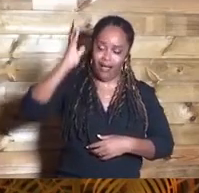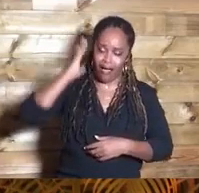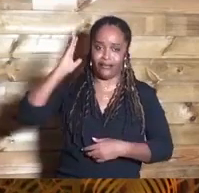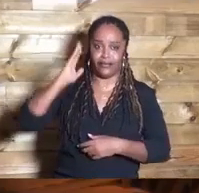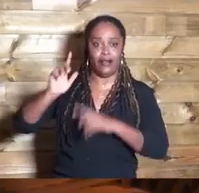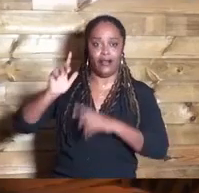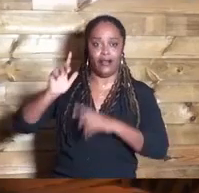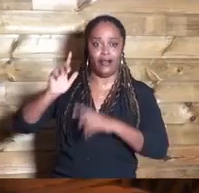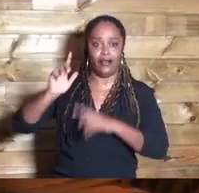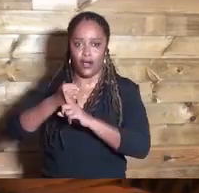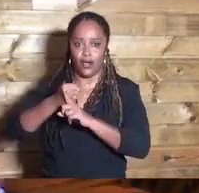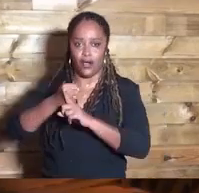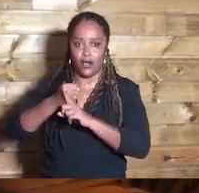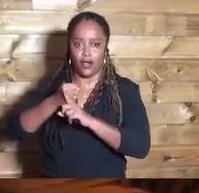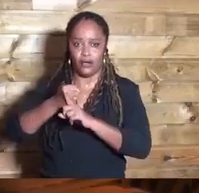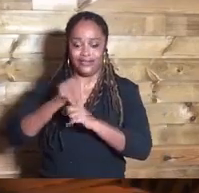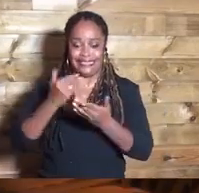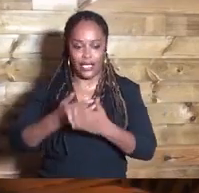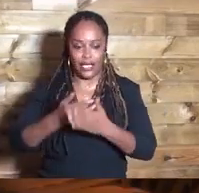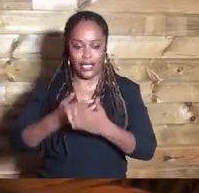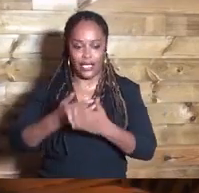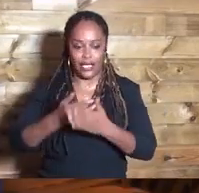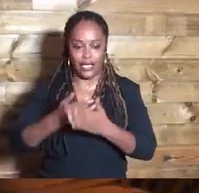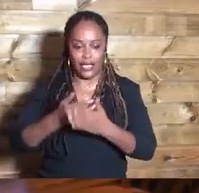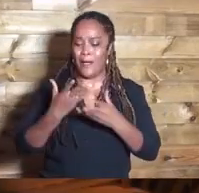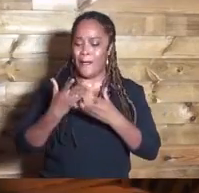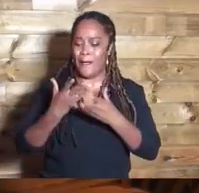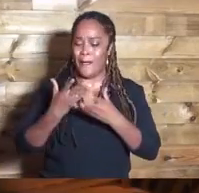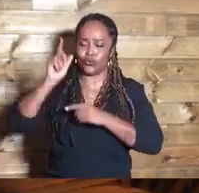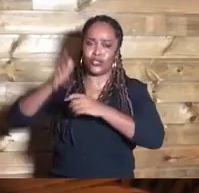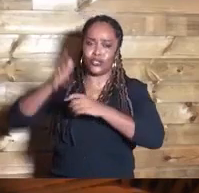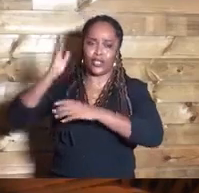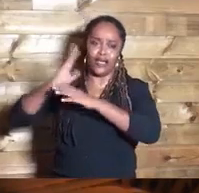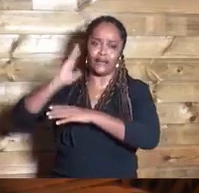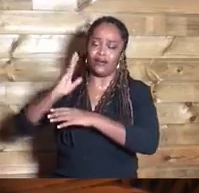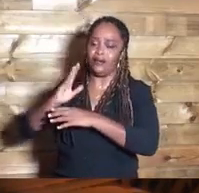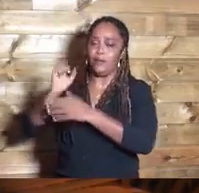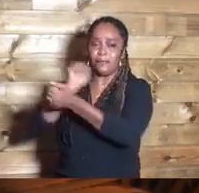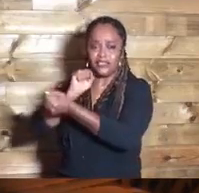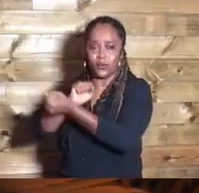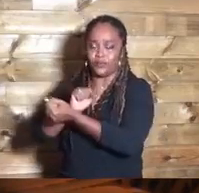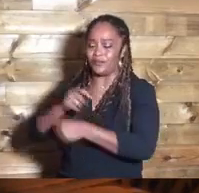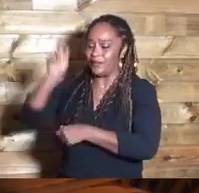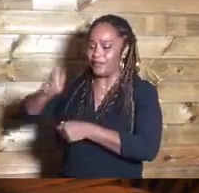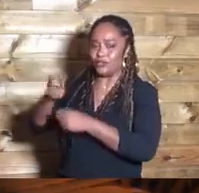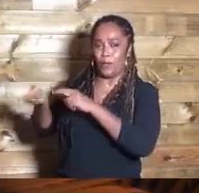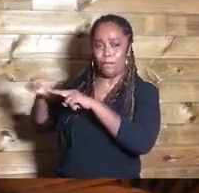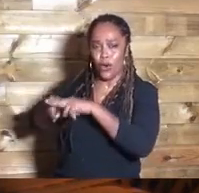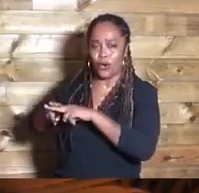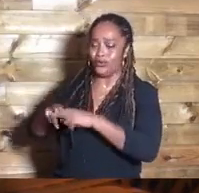là. On l'a mort. On l'a fait la jolle. On l'a passé